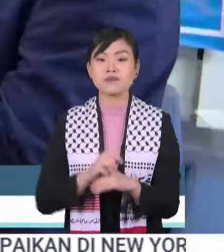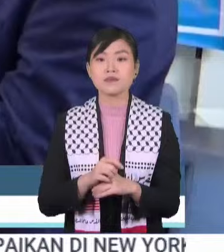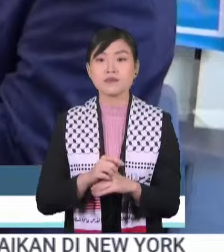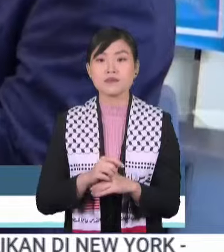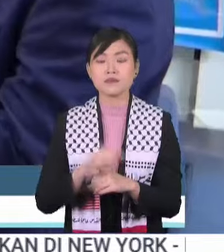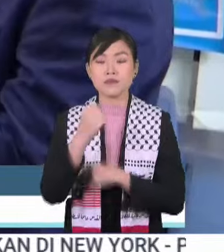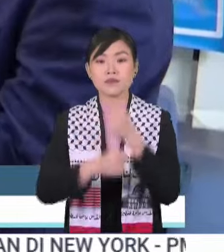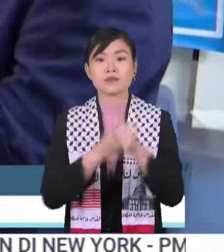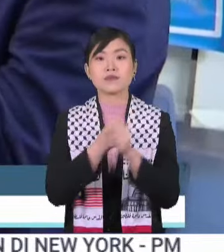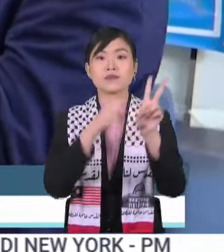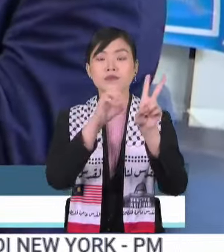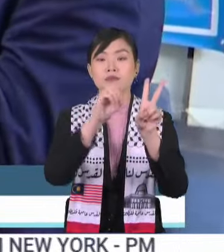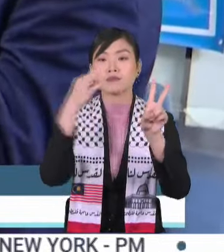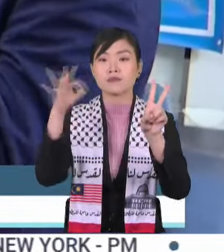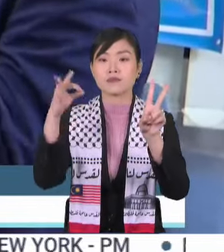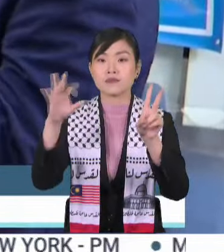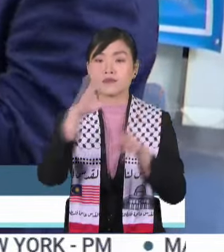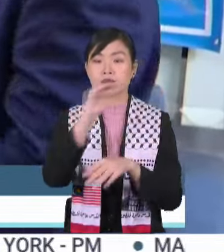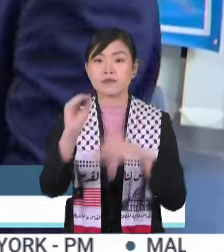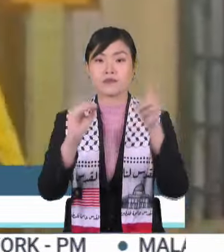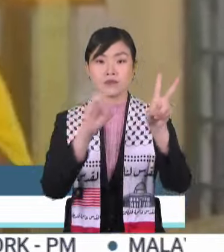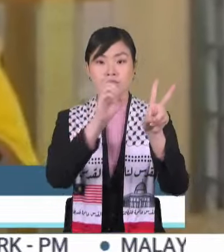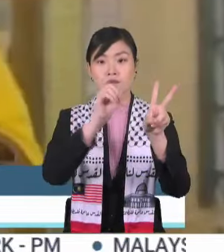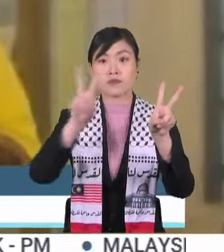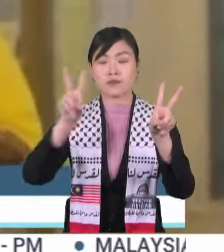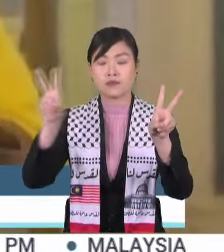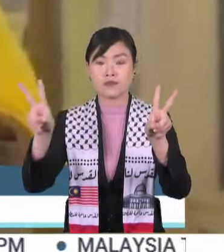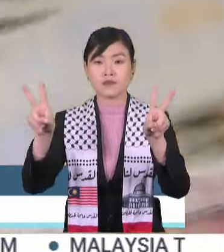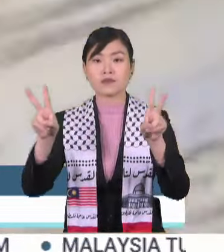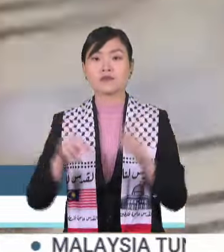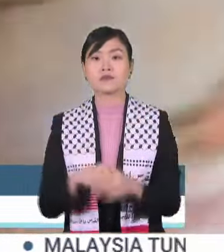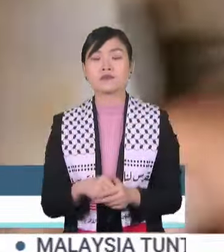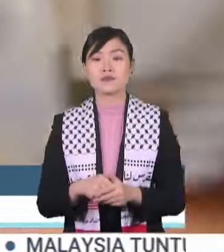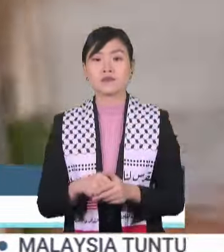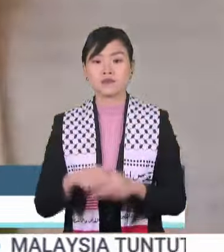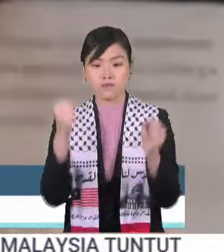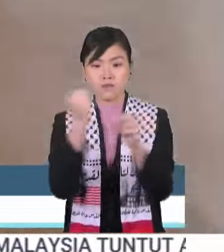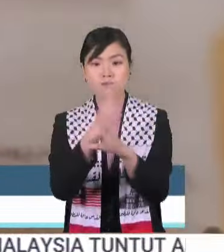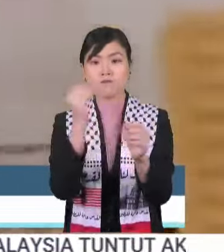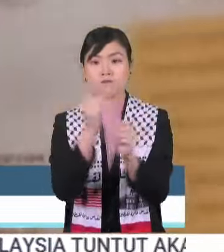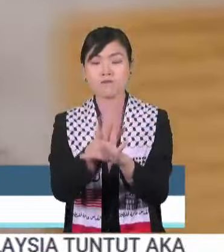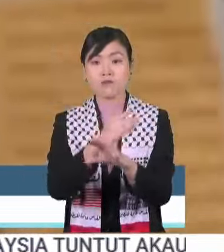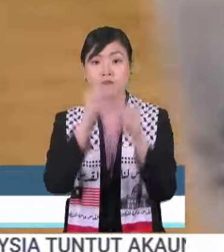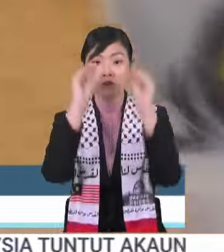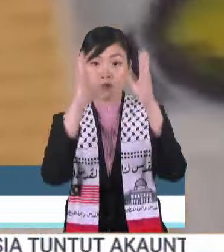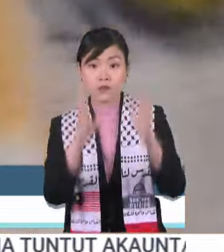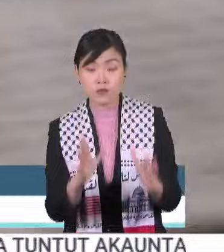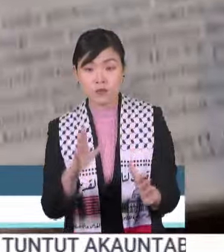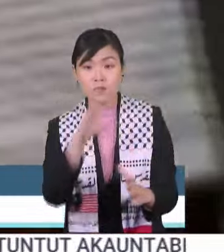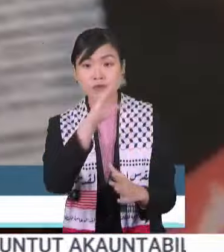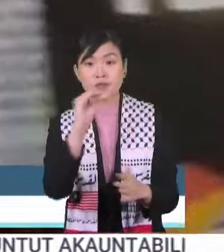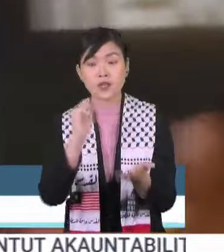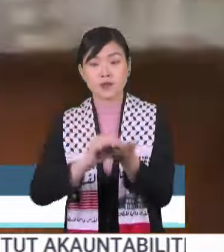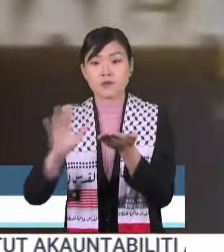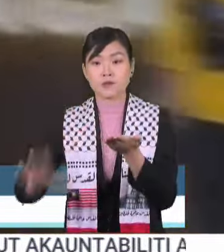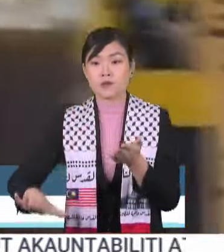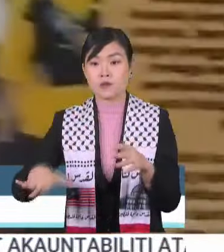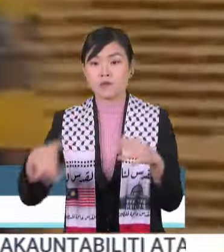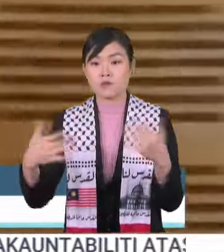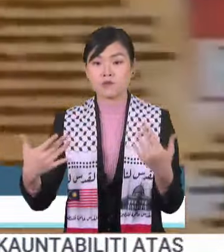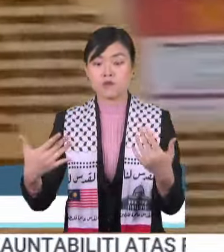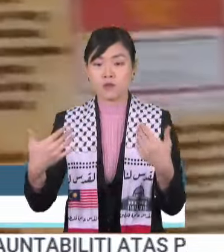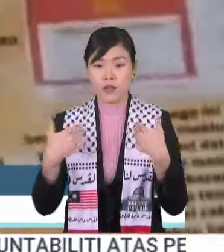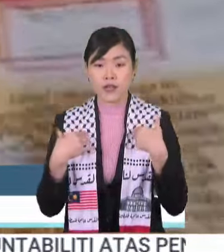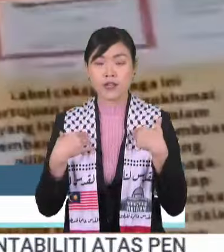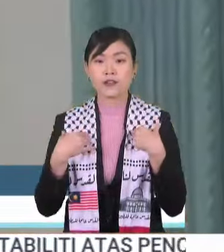tahun 2019 dan 2022 ia hasil kerja keras guru dan pelajar dalam menghasilkan kaedah